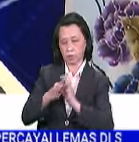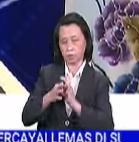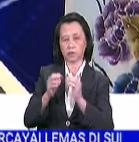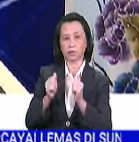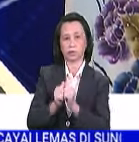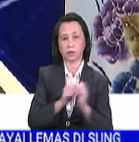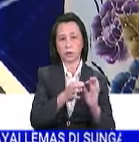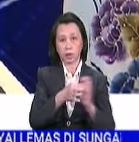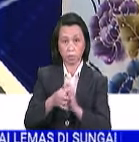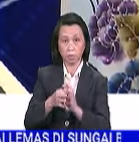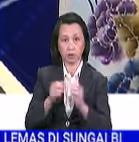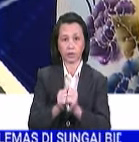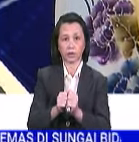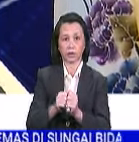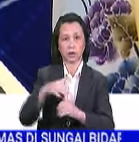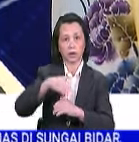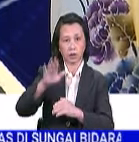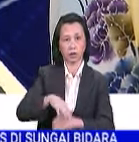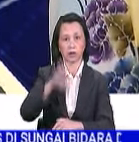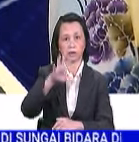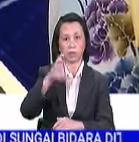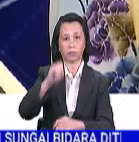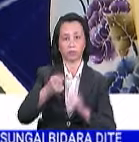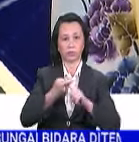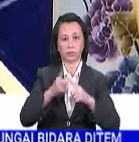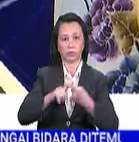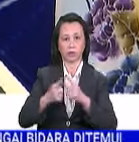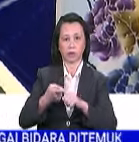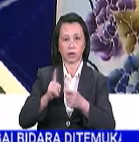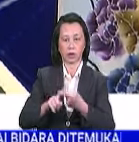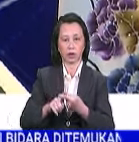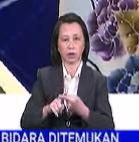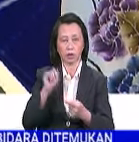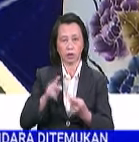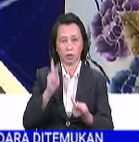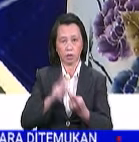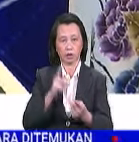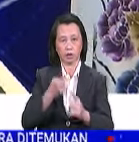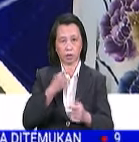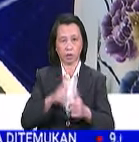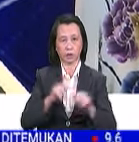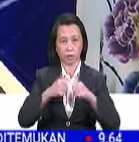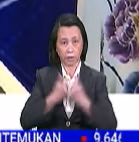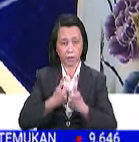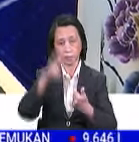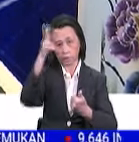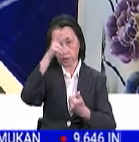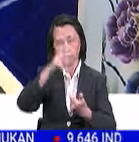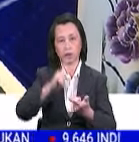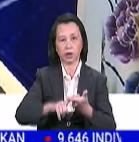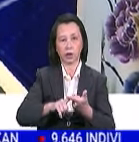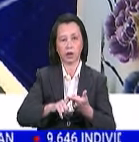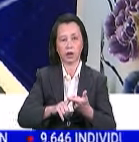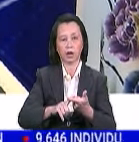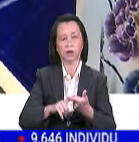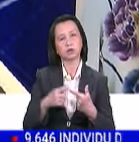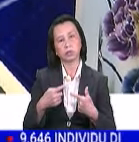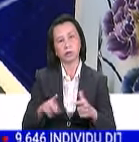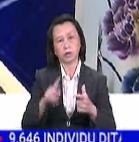lebih daripada 50 rakan-rakan strategik yang terdiri daripada agensi kerajaan,